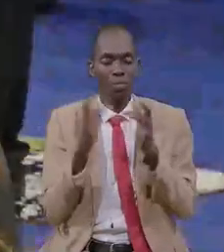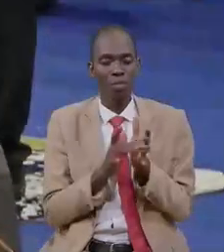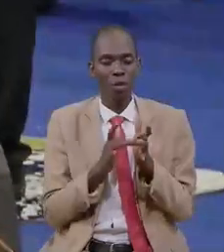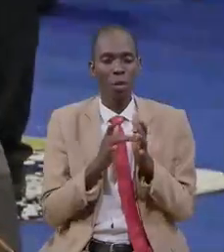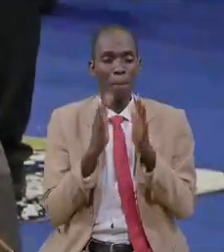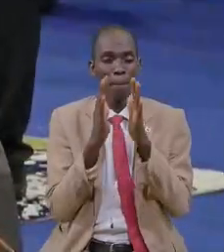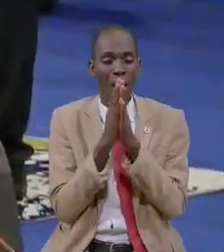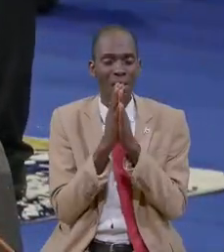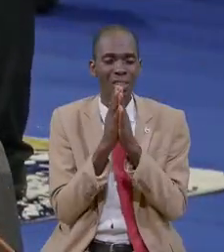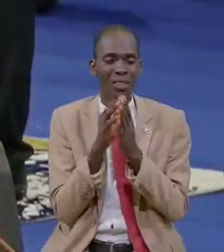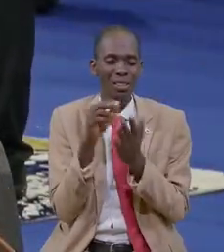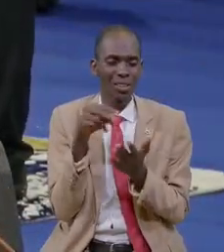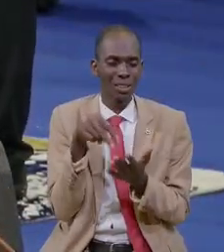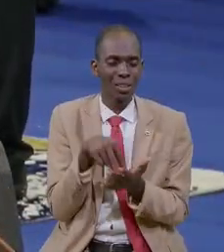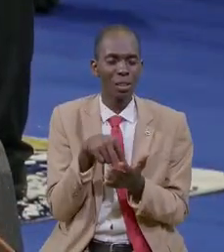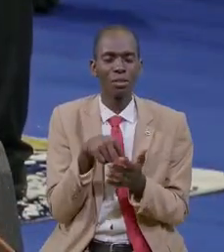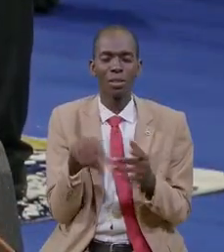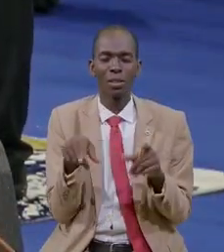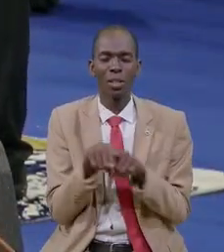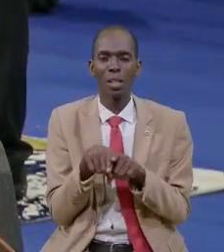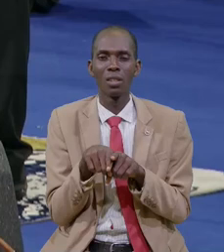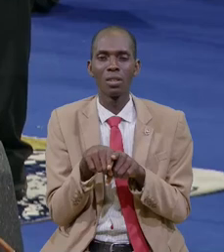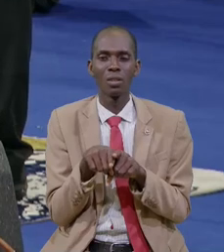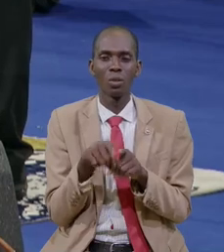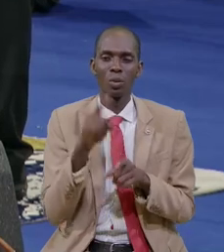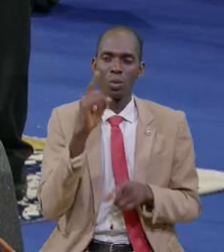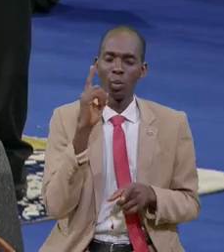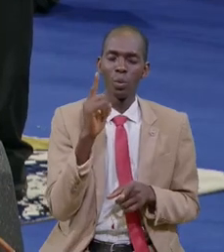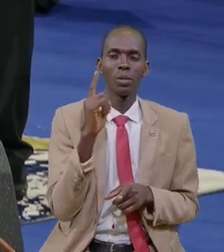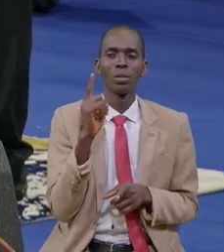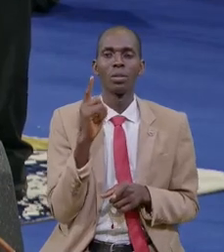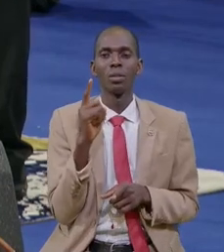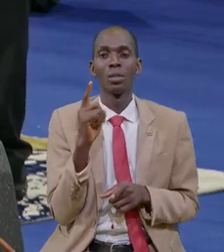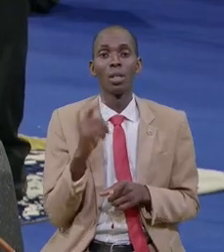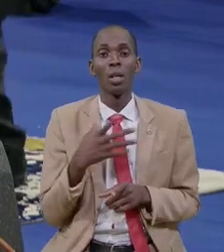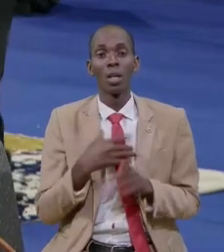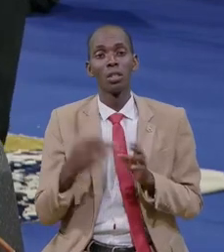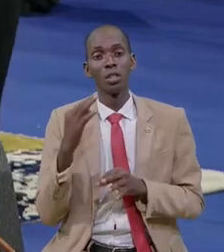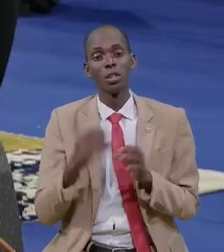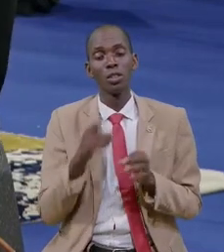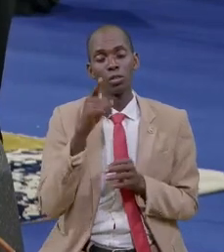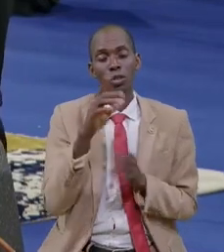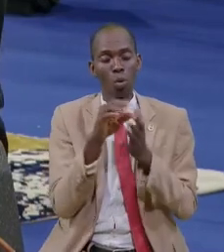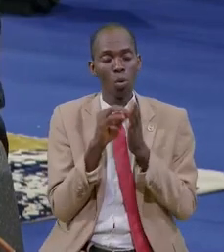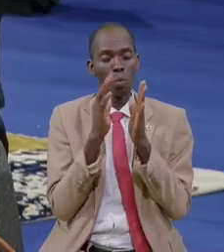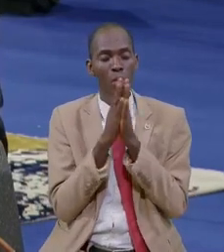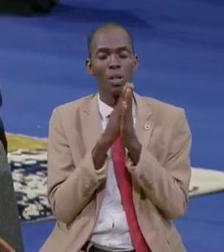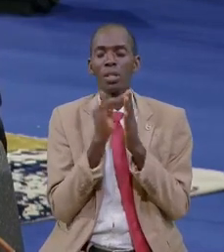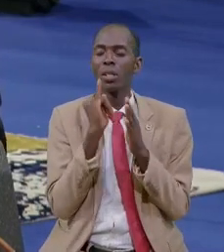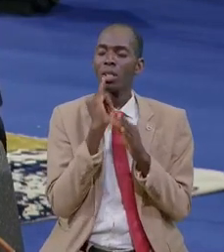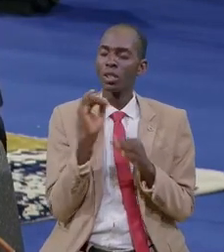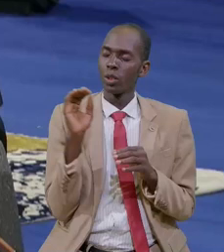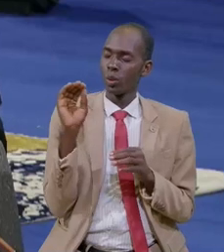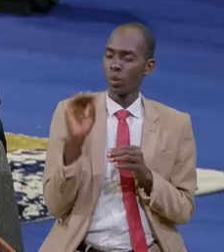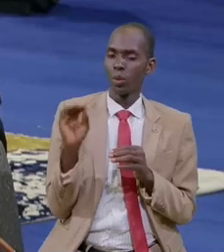Sa prière est comme un mur. Et ta prière, c'est-à-dire que ta prière est zéro, mais